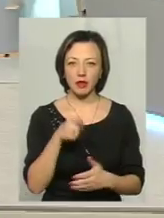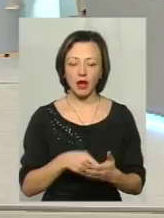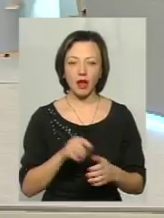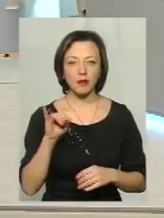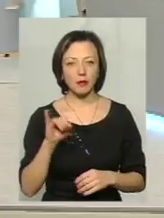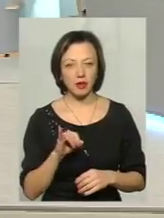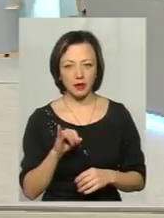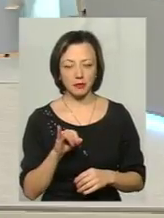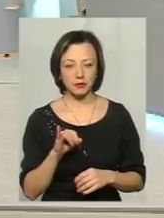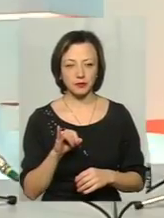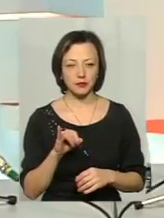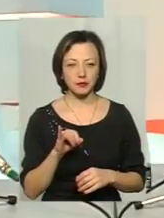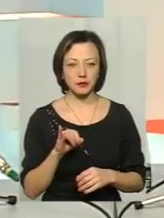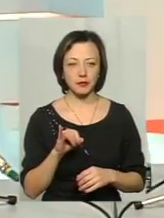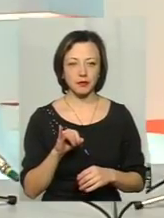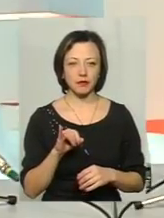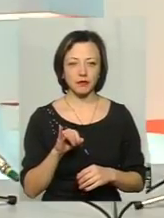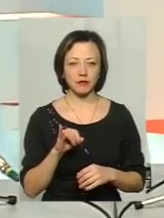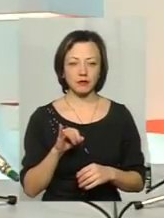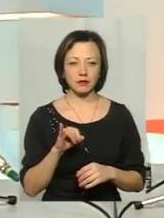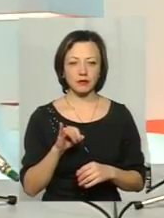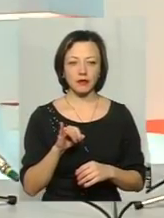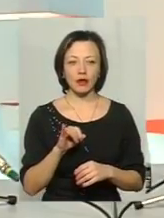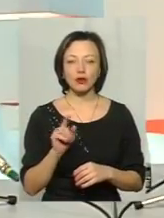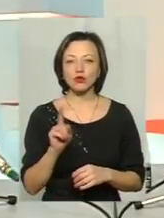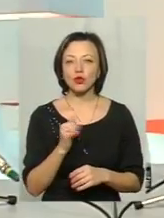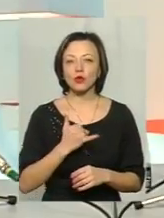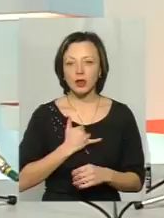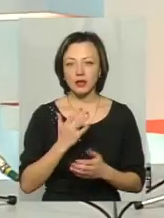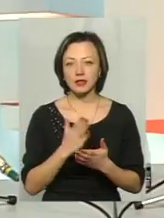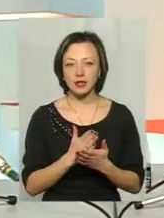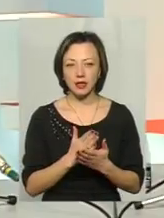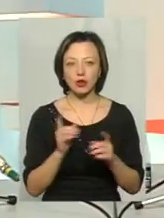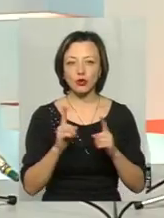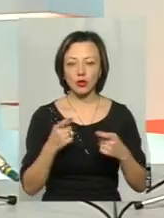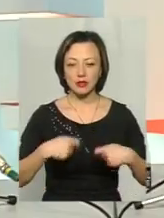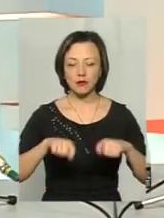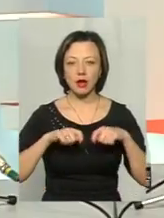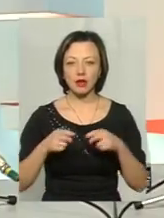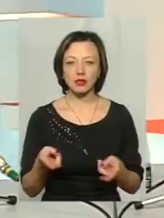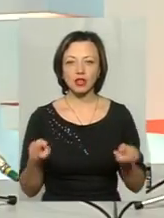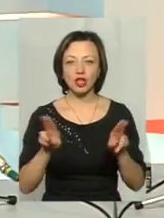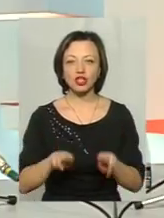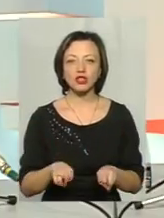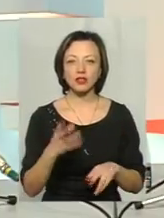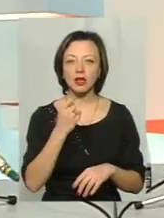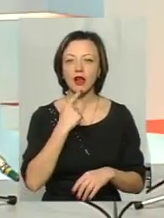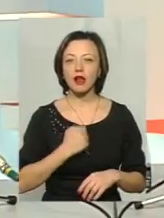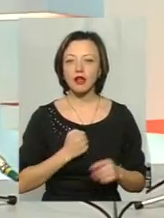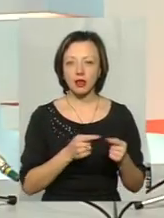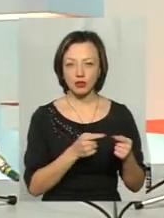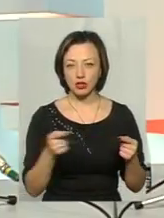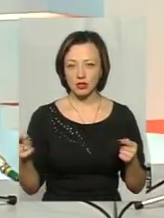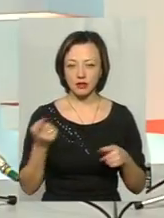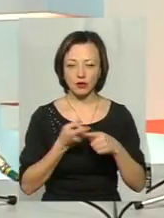і, в принципі, то, що в нас є, той спадок, який нам залишився ще з радянських часів,